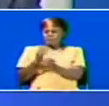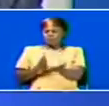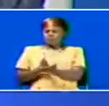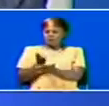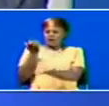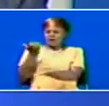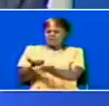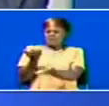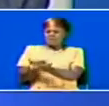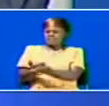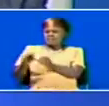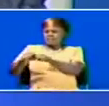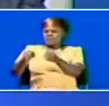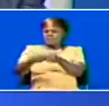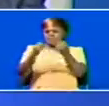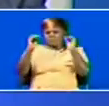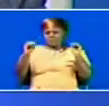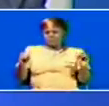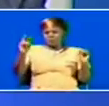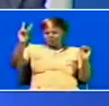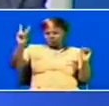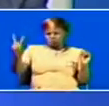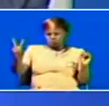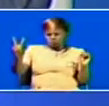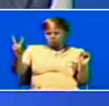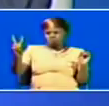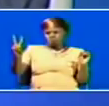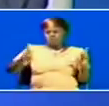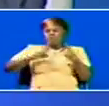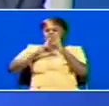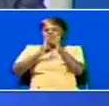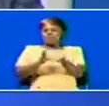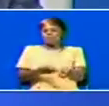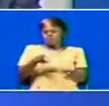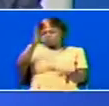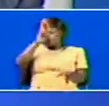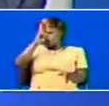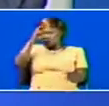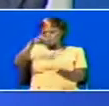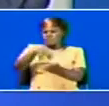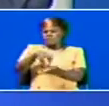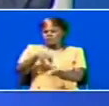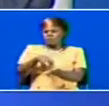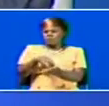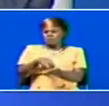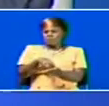ushahidi hatuvurugi. Kitu cha pili ni kwamba apige ripoti kwa polisi ili kwamba